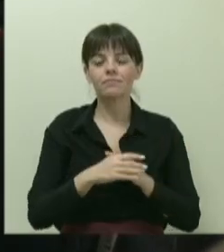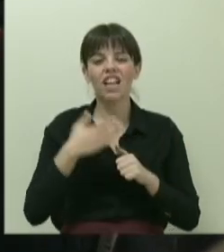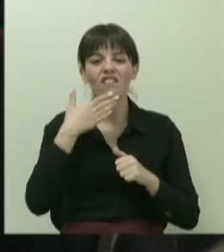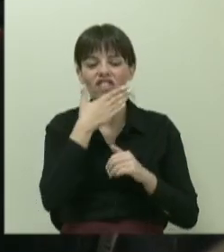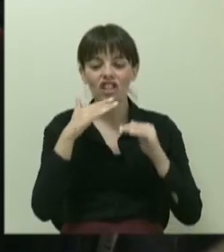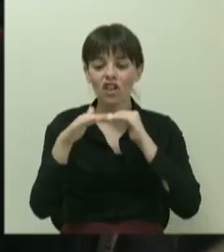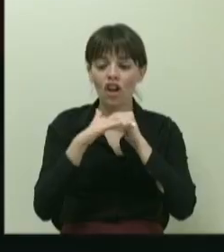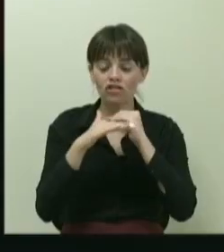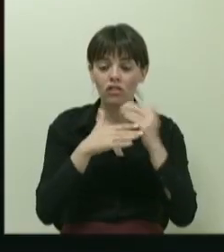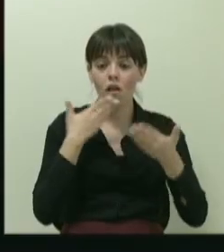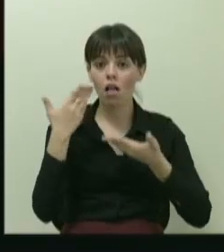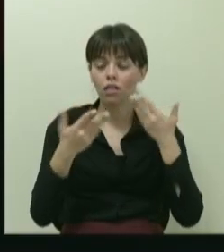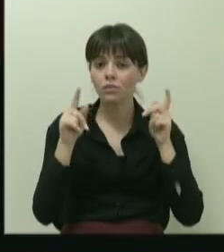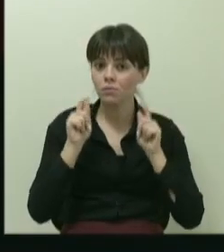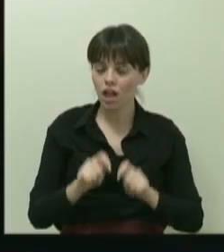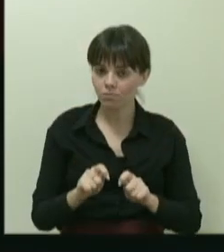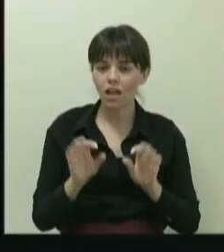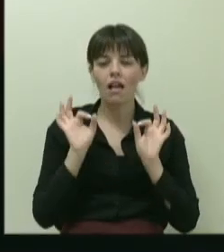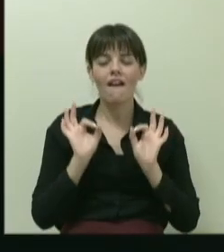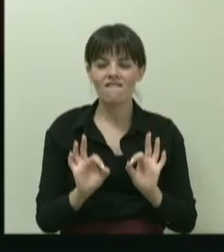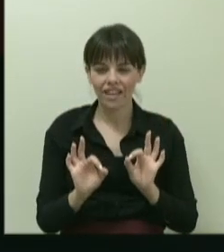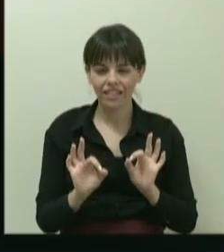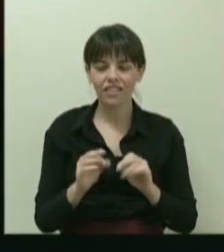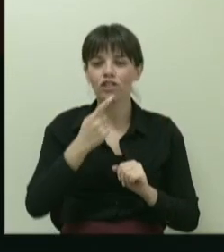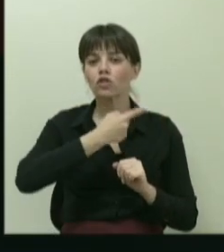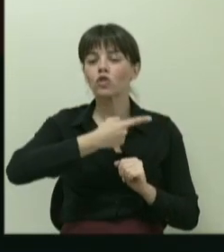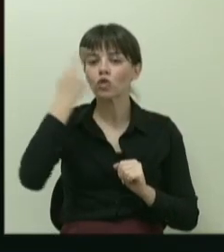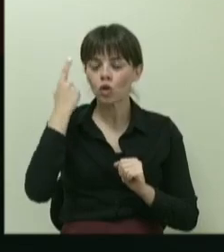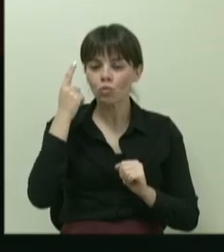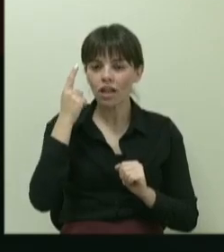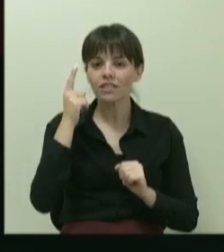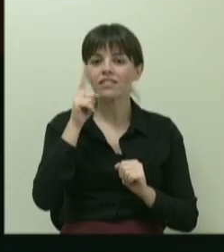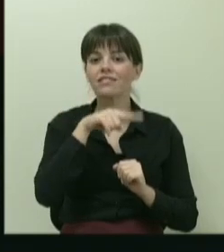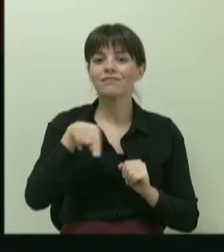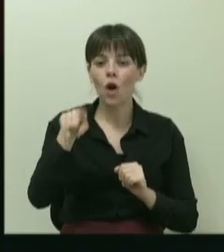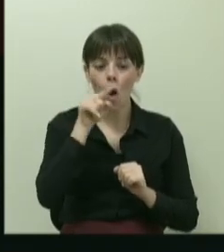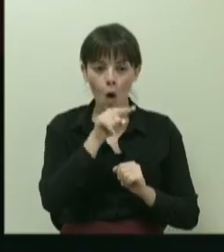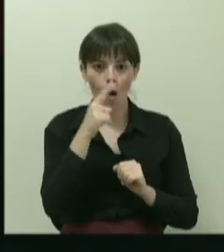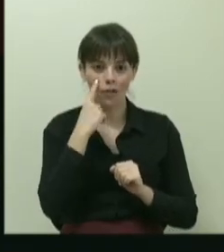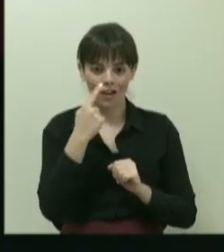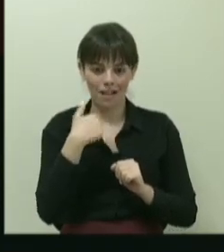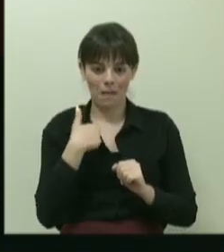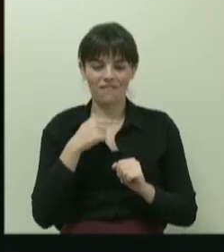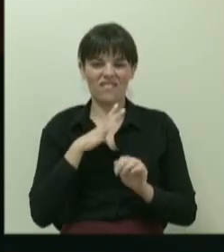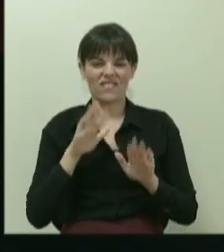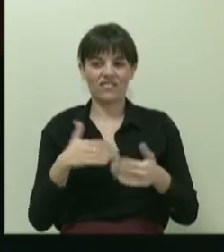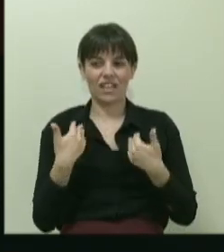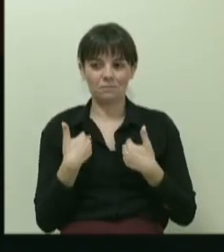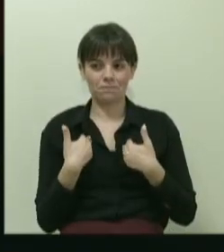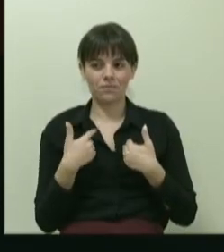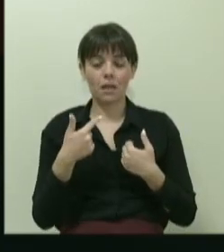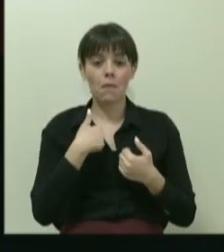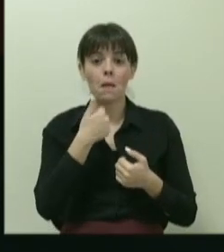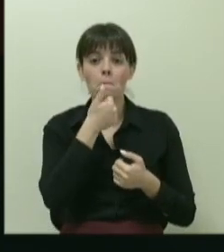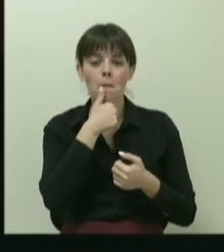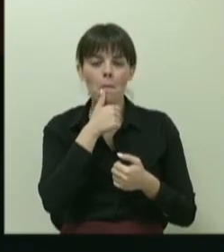fırsat eşitliğinden bahsetti. Evet, Cumhuriyet'in 10 esillerinden biri karşınızda. Benim